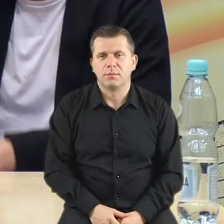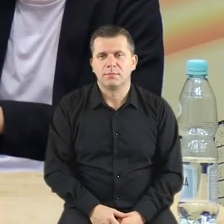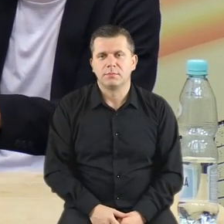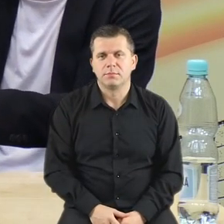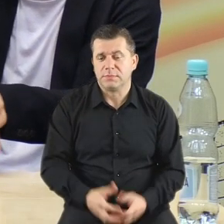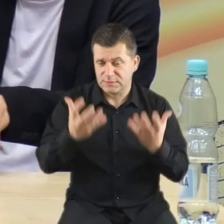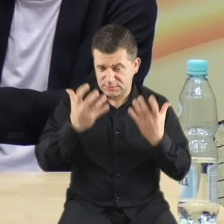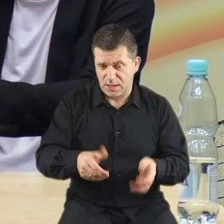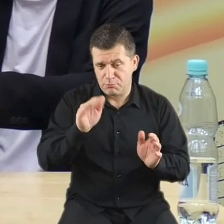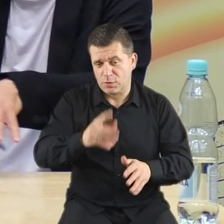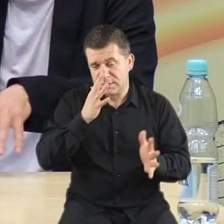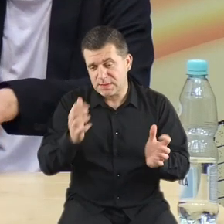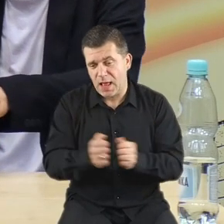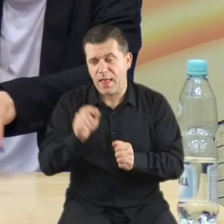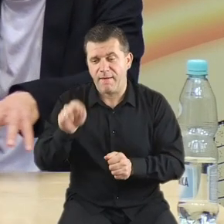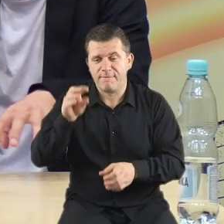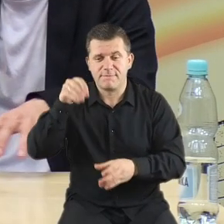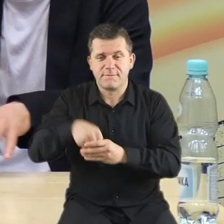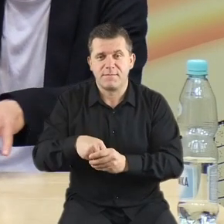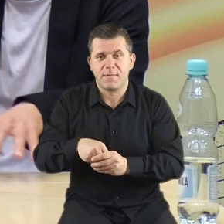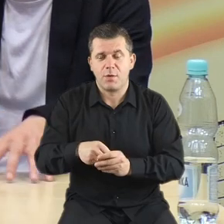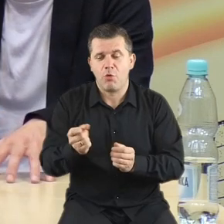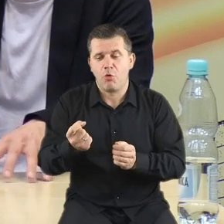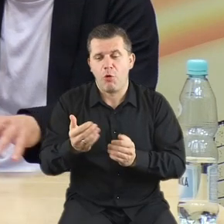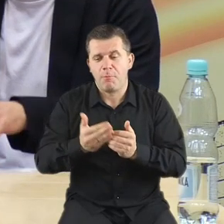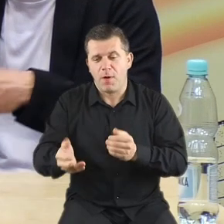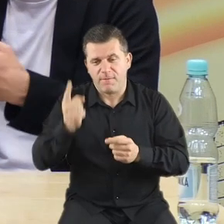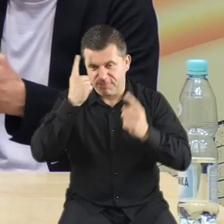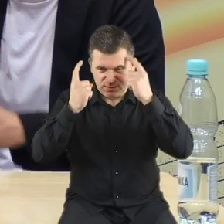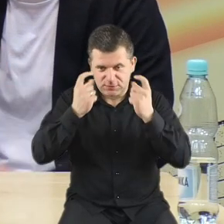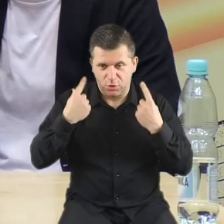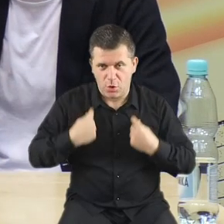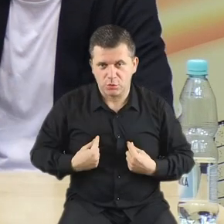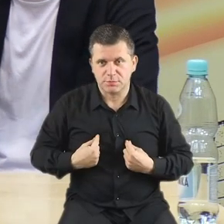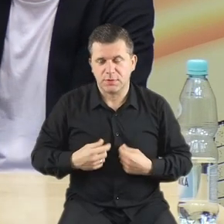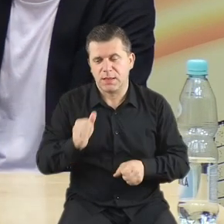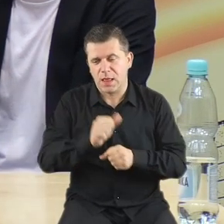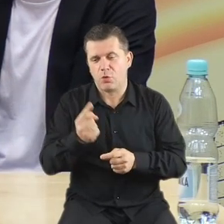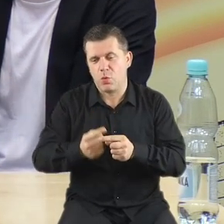może sobie znaleźć tam parę też obok tych fikcyjnych postaci, też parę prawdziwych.